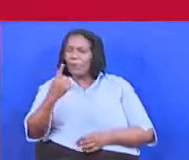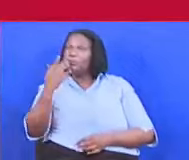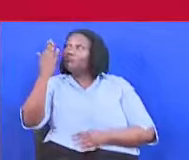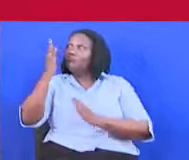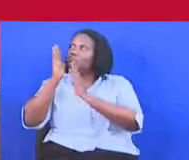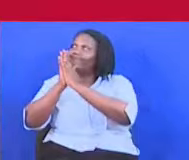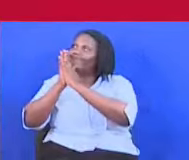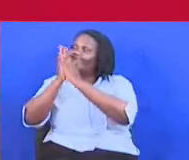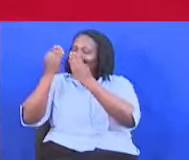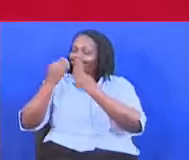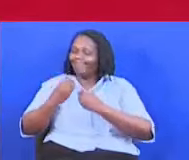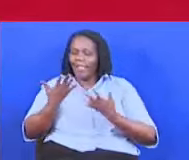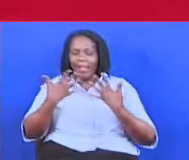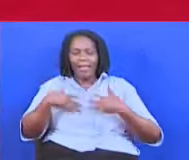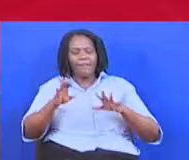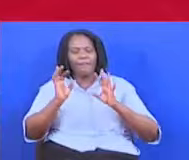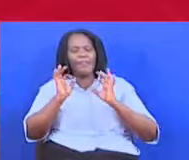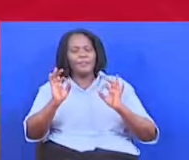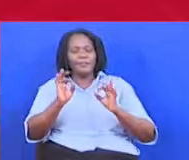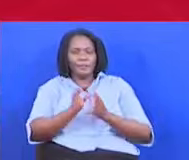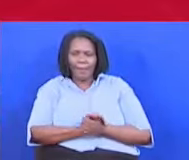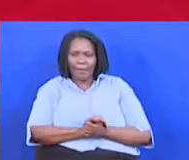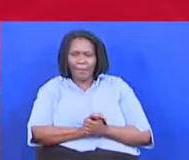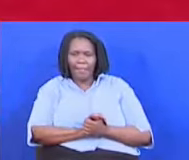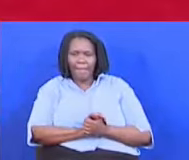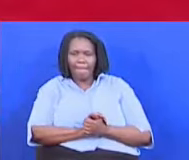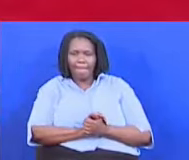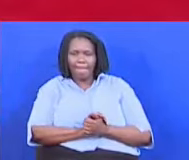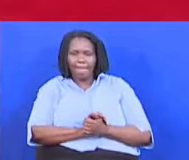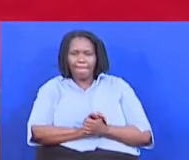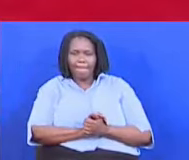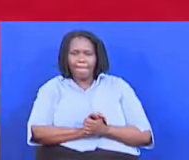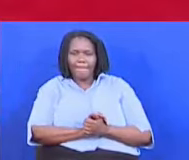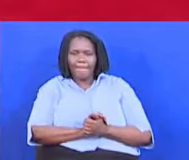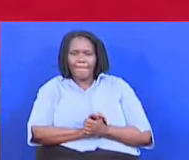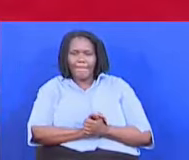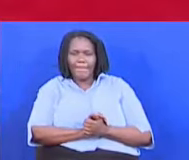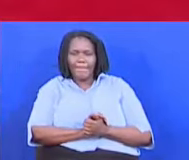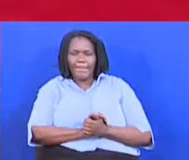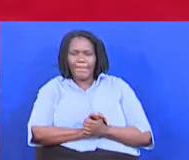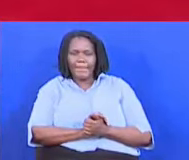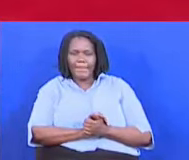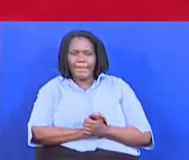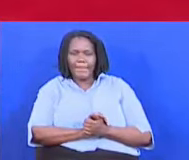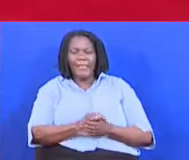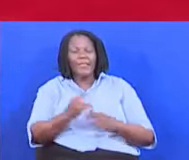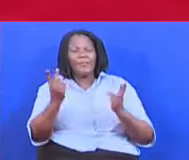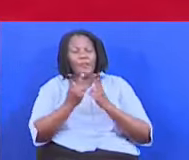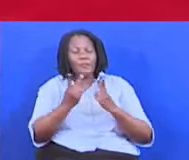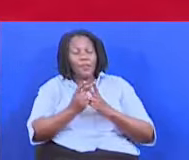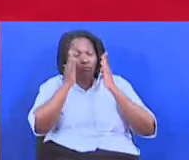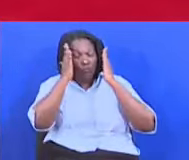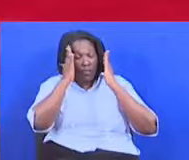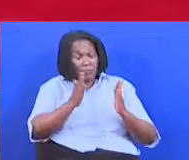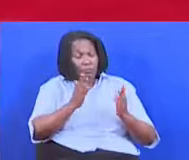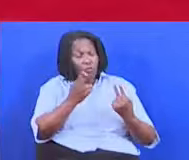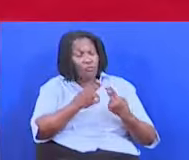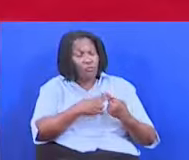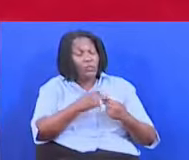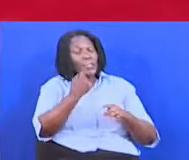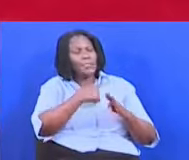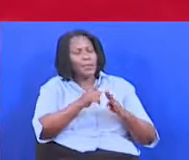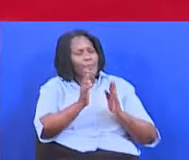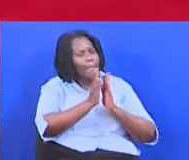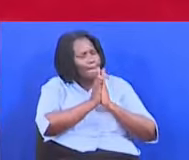afya njema na zawadi ya uhai. Lakini Mheshimiwa Spika, naomba pia ni mshukuru sana Mheshimiwa Dr. Samia Suluhu